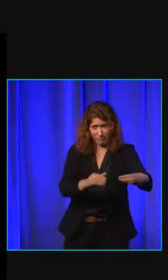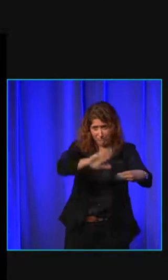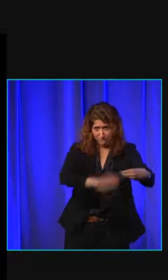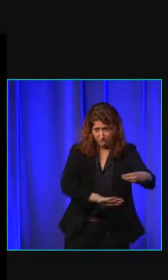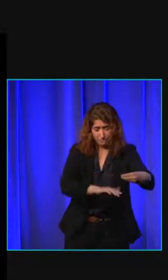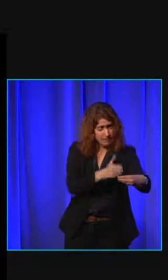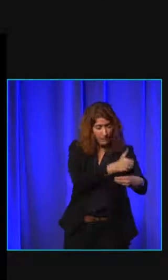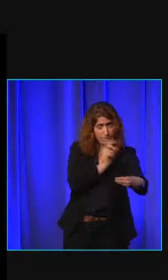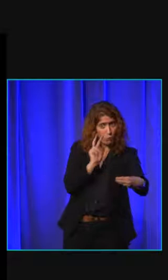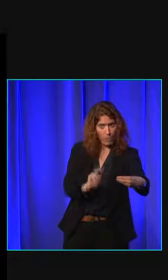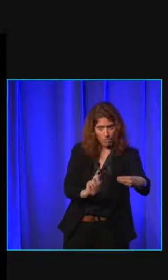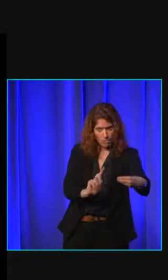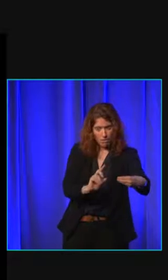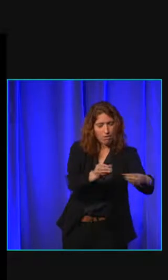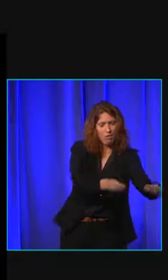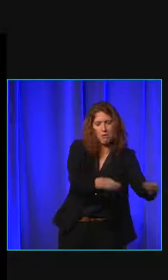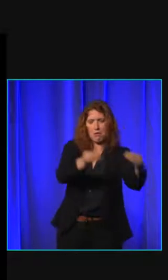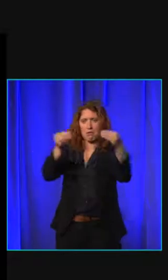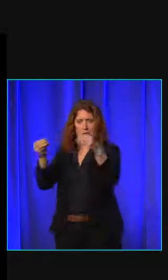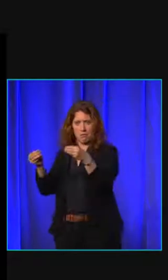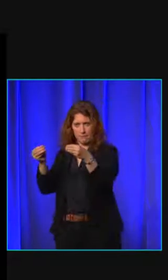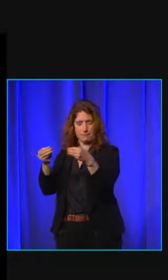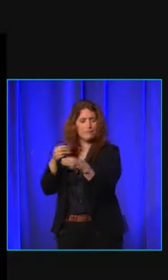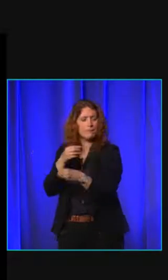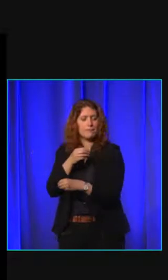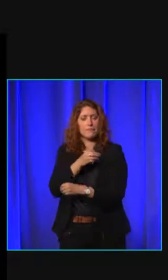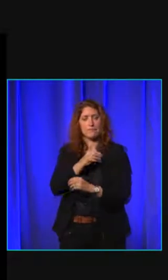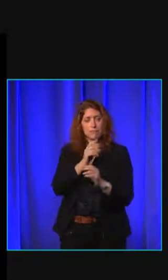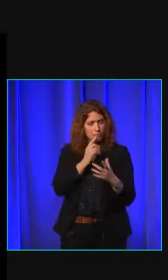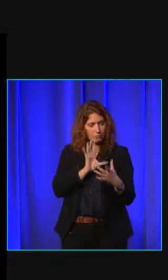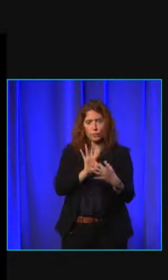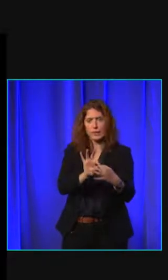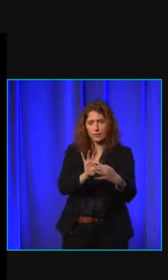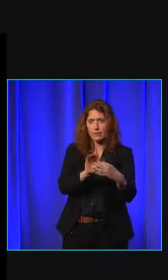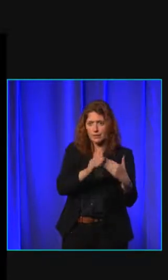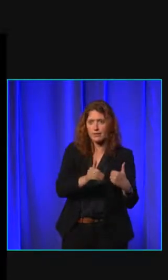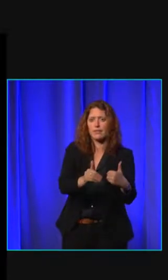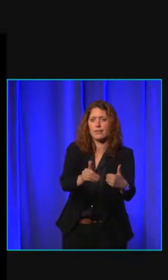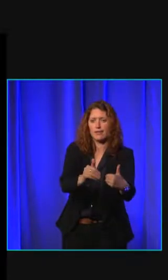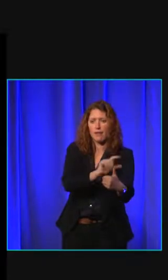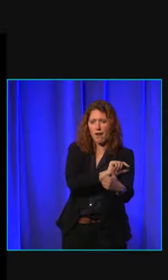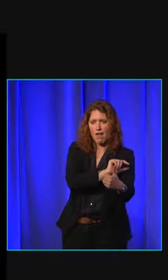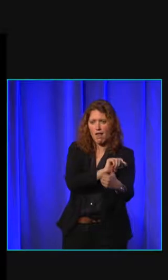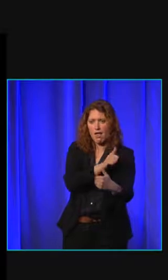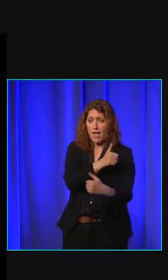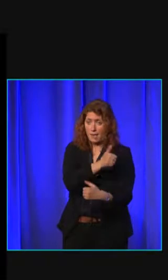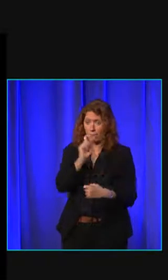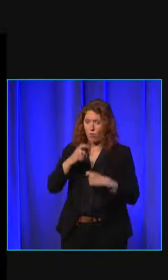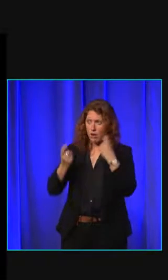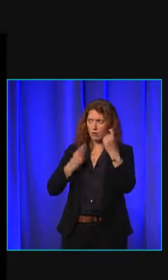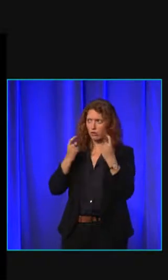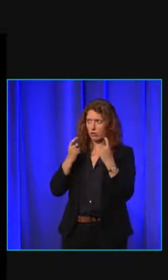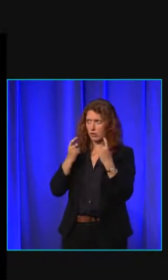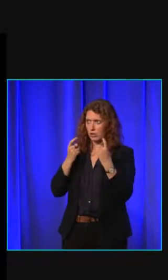pas. Et quand l'occludeur est enlevé, il y a la suite du mouvement. Et la réponse à laquelle elle a à se